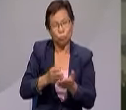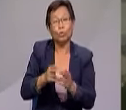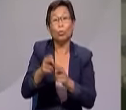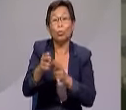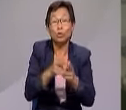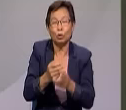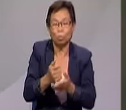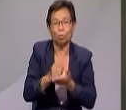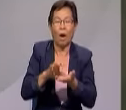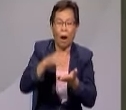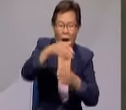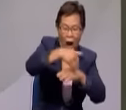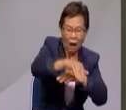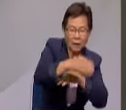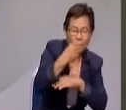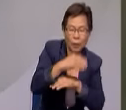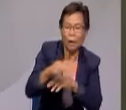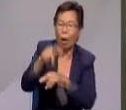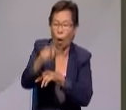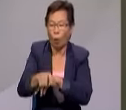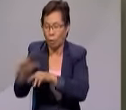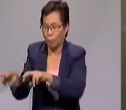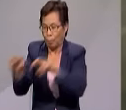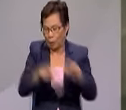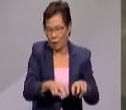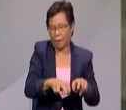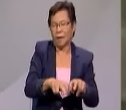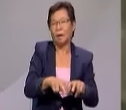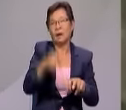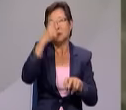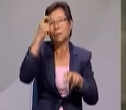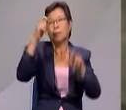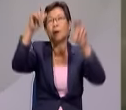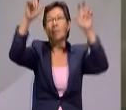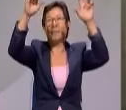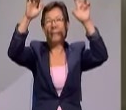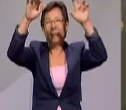bekalan makanan serta memindahkan mangsa yang terasing akibat kebakaran.